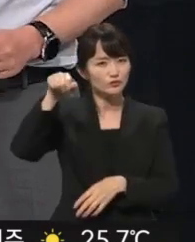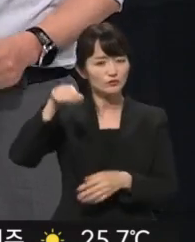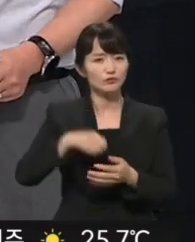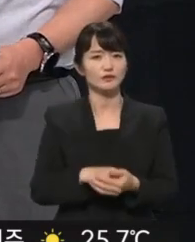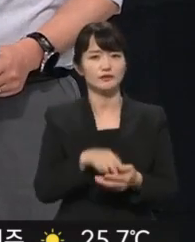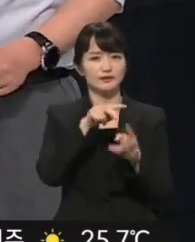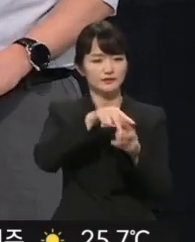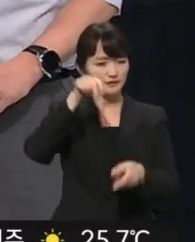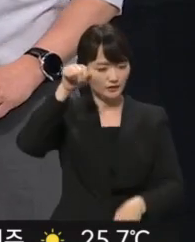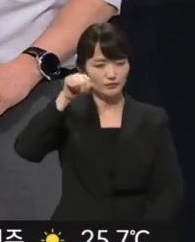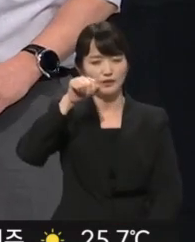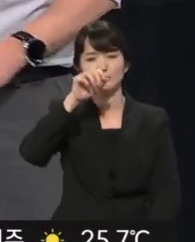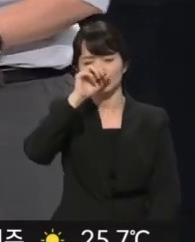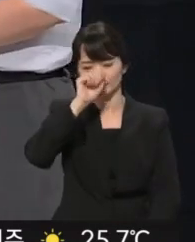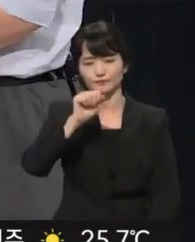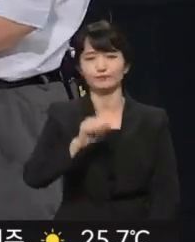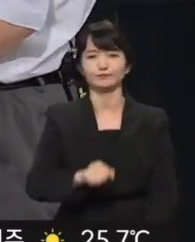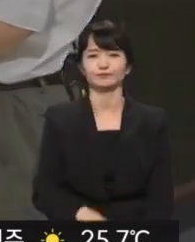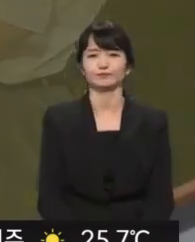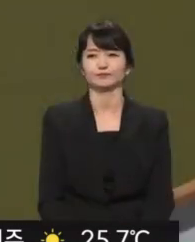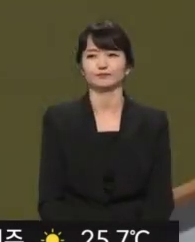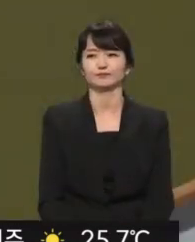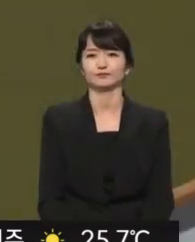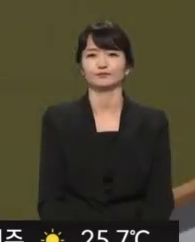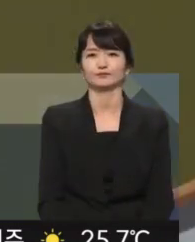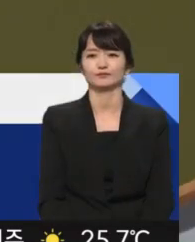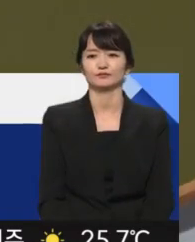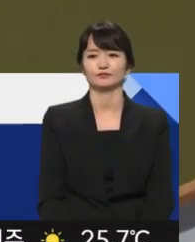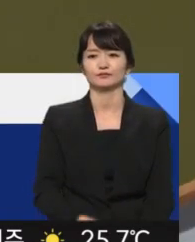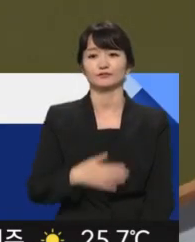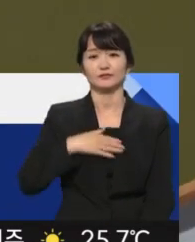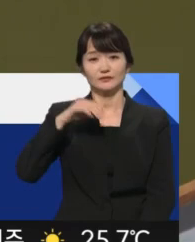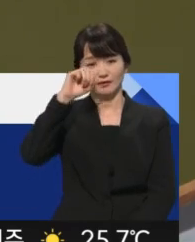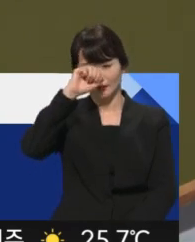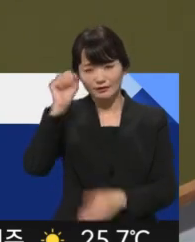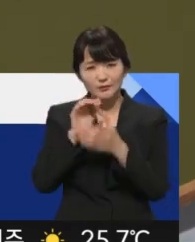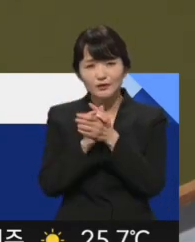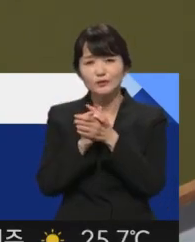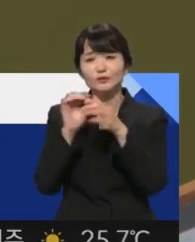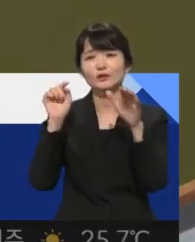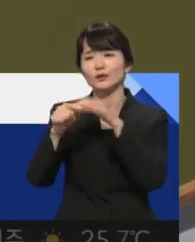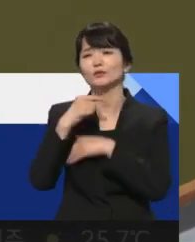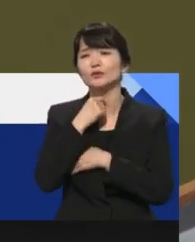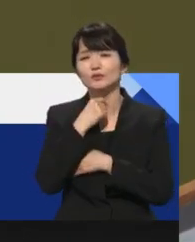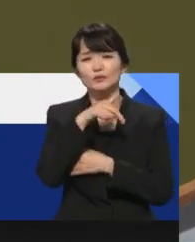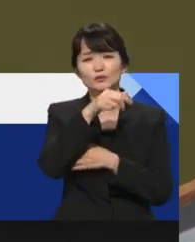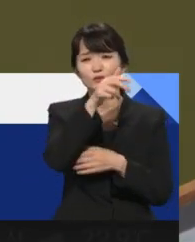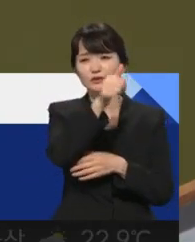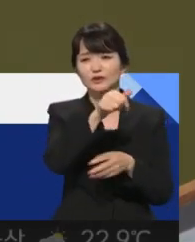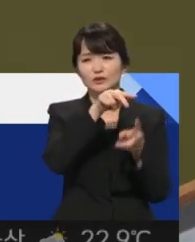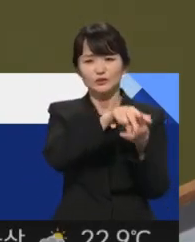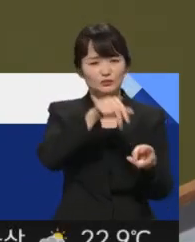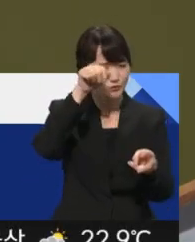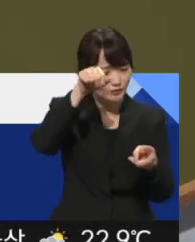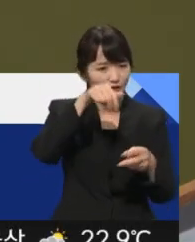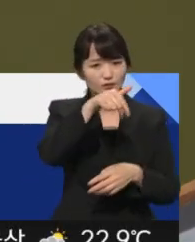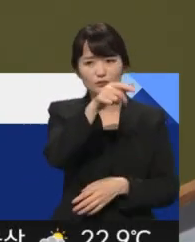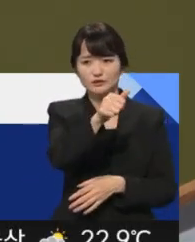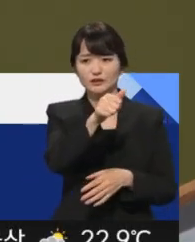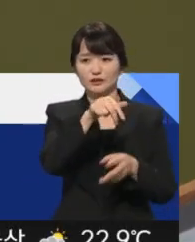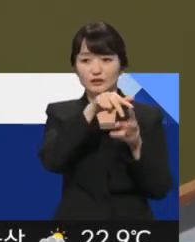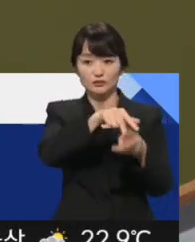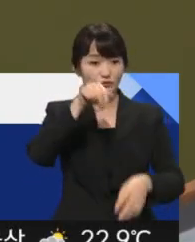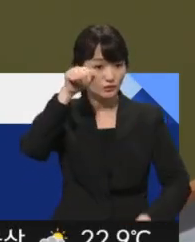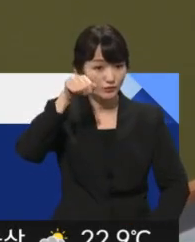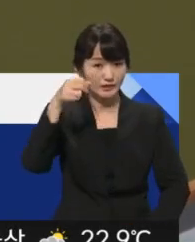준다면 땡큐라는 겁니다. 새벽기도 다니고 싶어요. 조국 전 장관 출마하라고. 아. 조 전 장관이 등장하면 그 자체로 다시